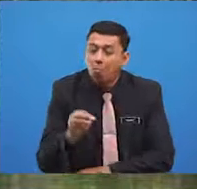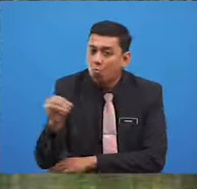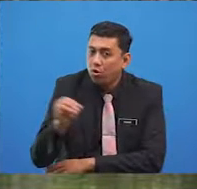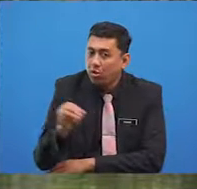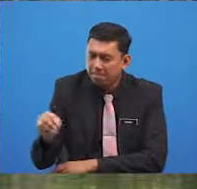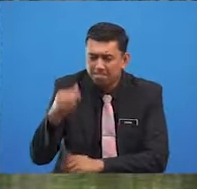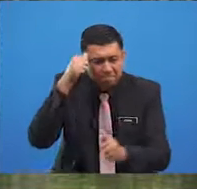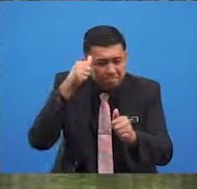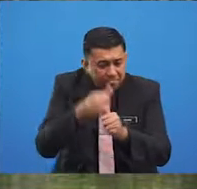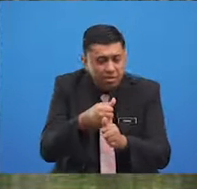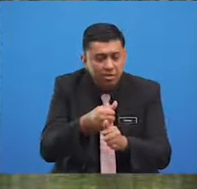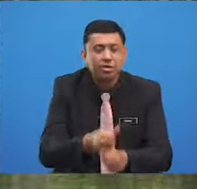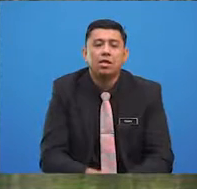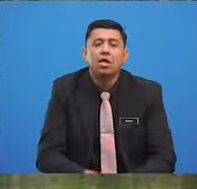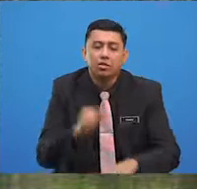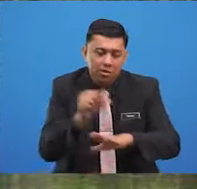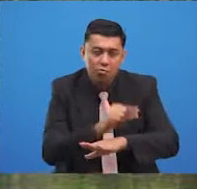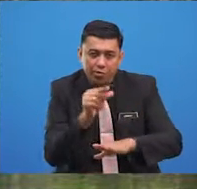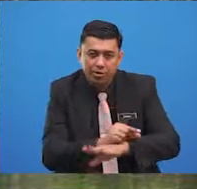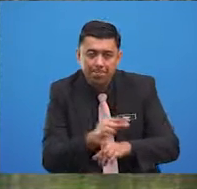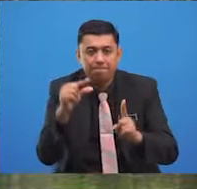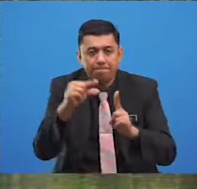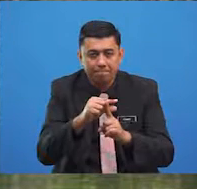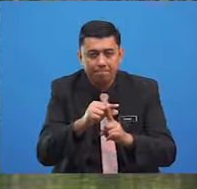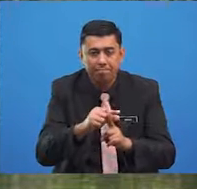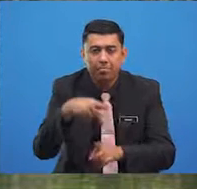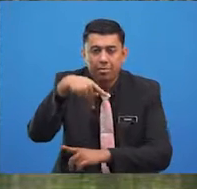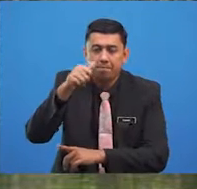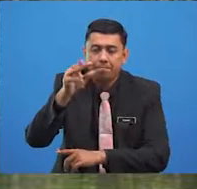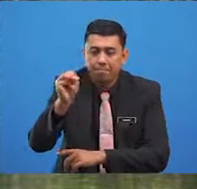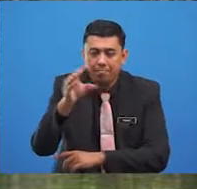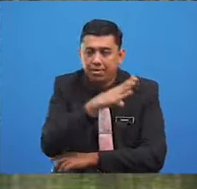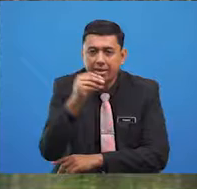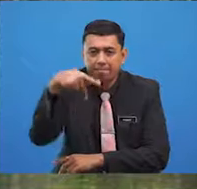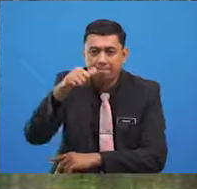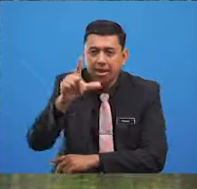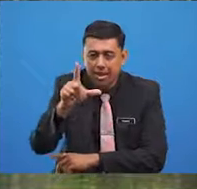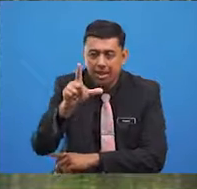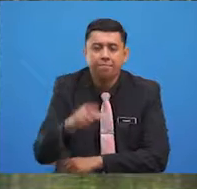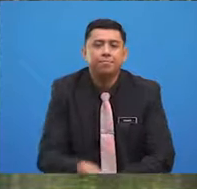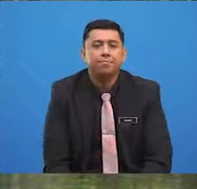Murid-murid boleh mengingat dengan menggunakan perkataan pam dan pat.